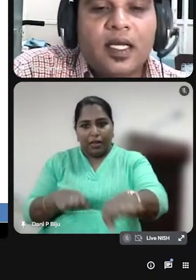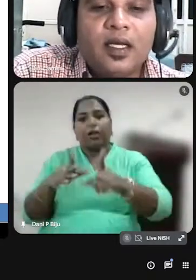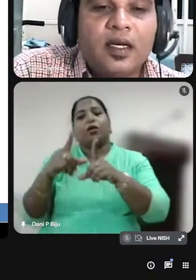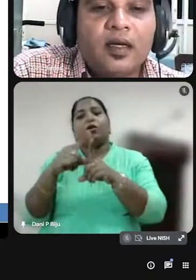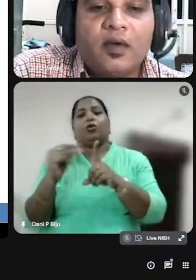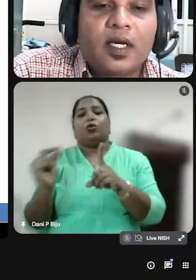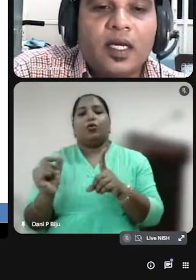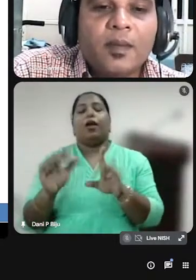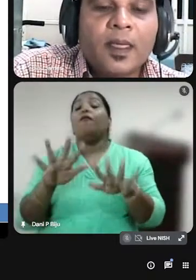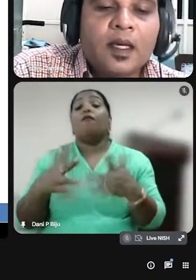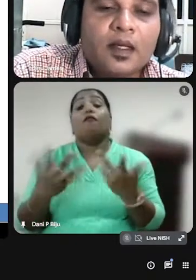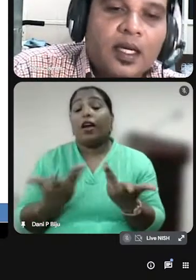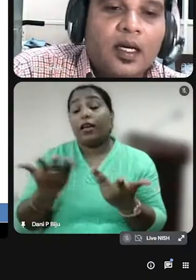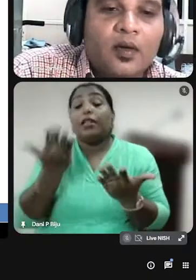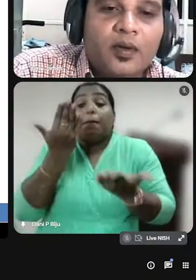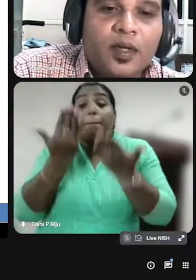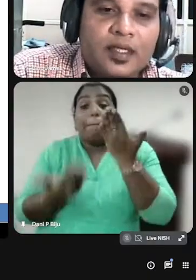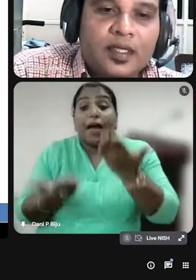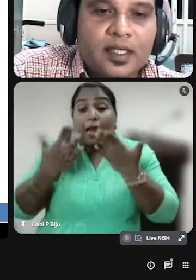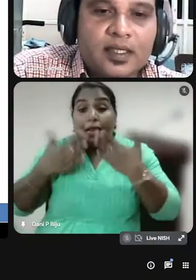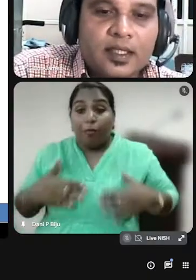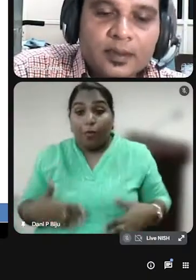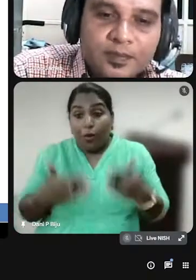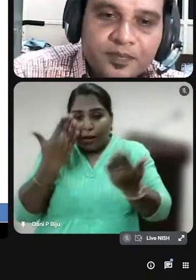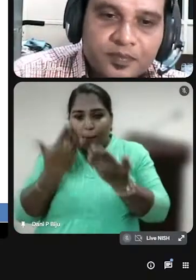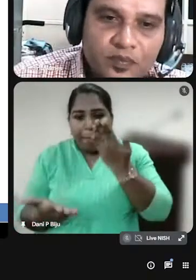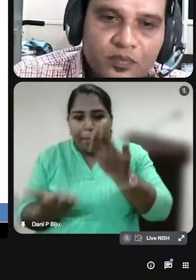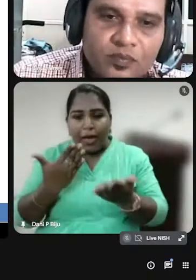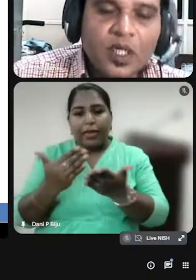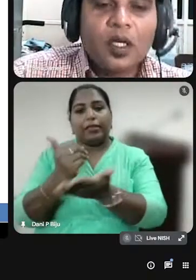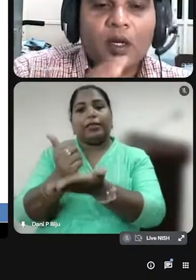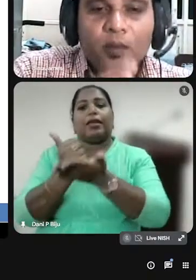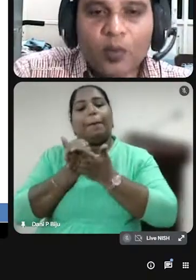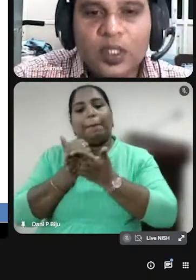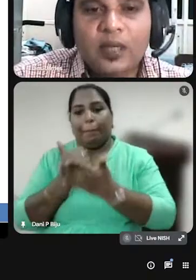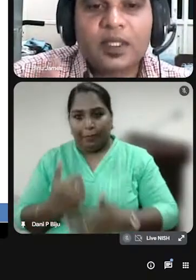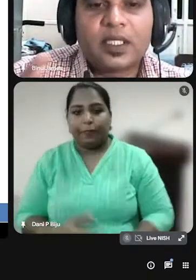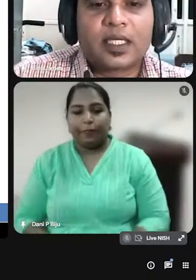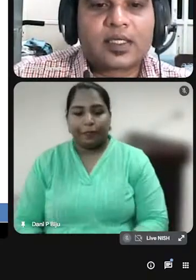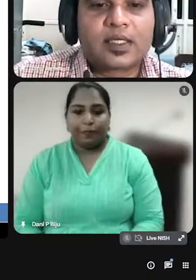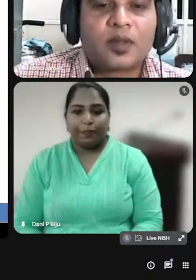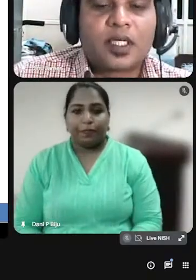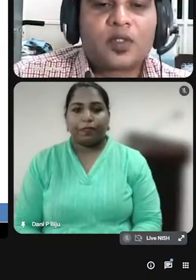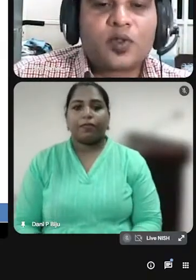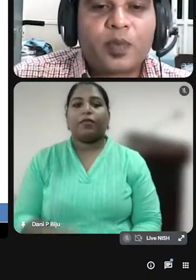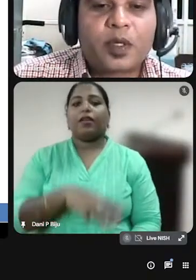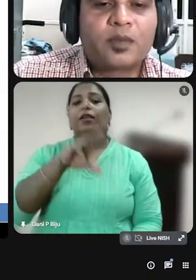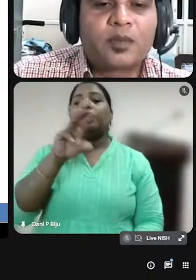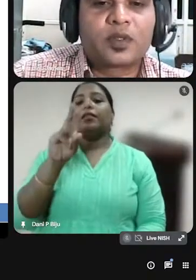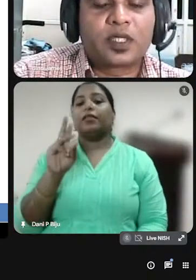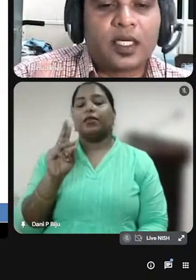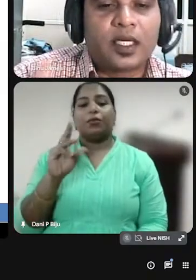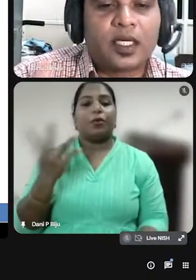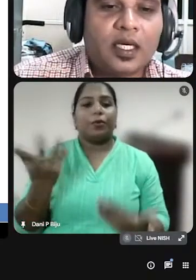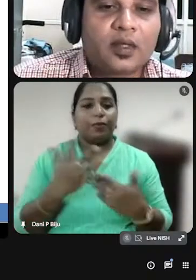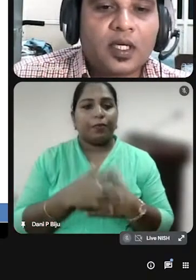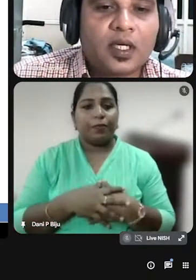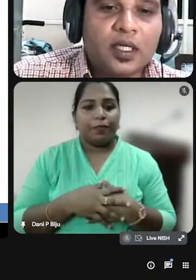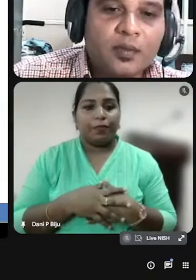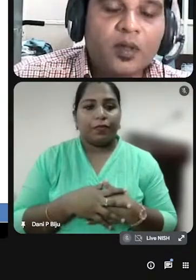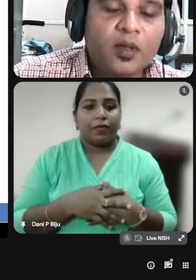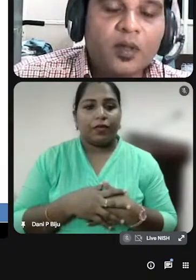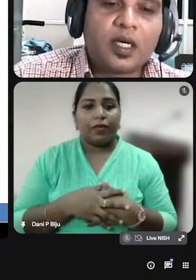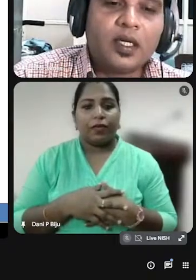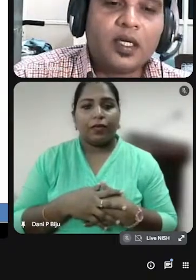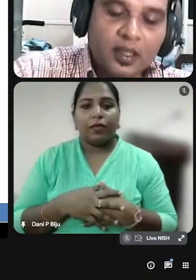ബാലൻസ് ട്രെയിനിങ്ങിന് വളരെ നല്ല ഒരു എക്സസൈസ് ആണ്. മൂന്നാമത്തെ എക്സസൈസ് എന്ന് പറഞ്ഞാൽ സൂപ്പർമാൻ പോസ്റ്ററിലേക്ക് നിൽക്കുക എന്നുള്ളത്.